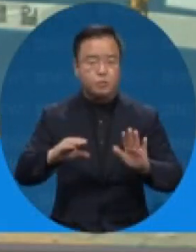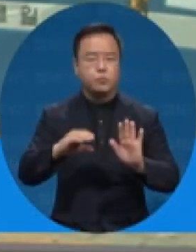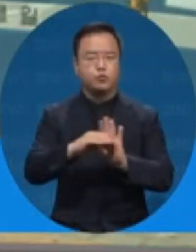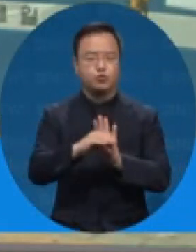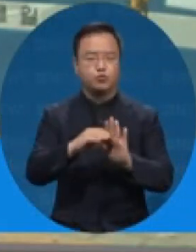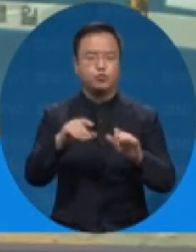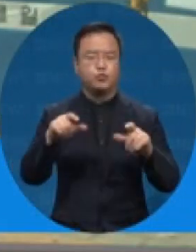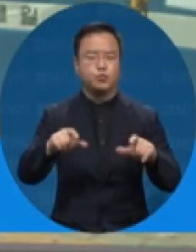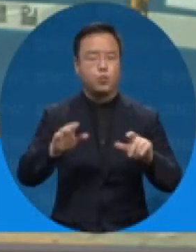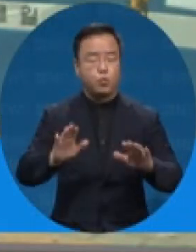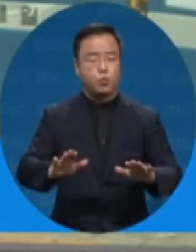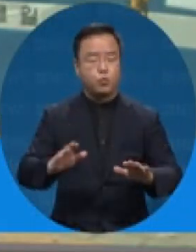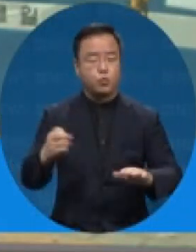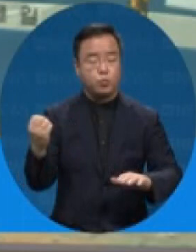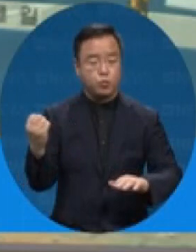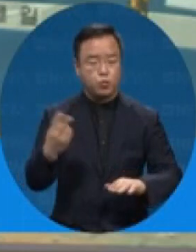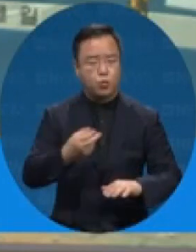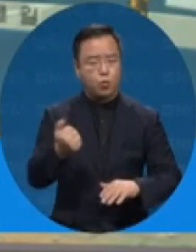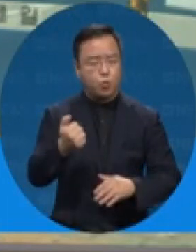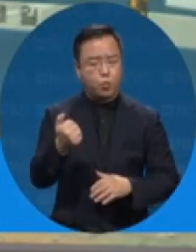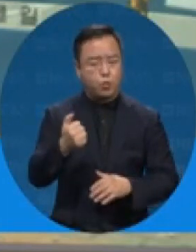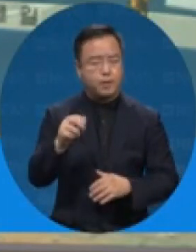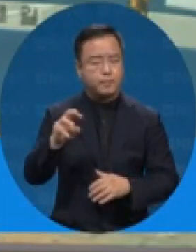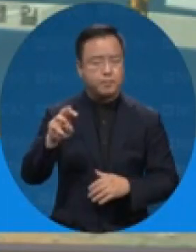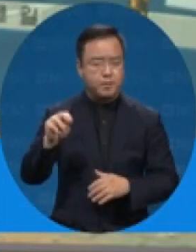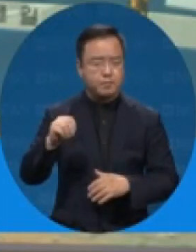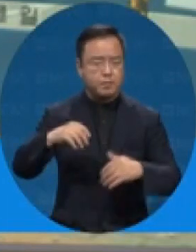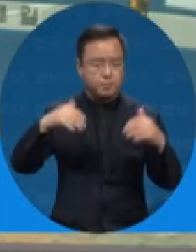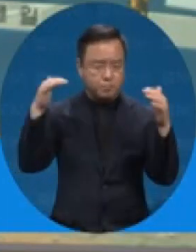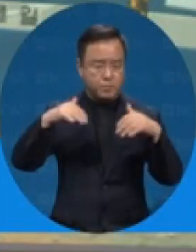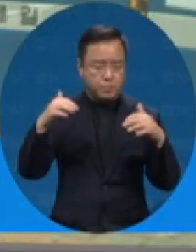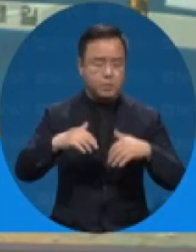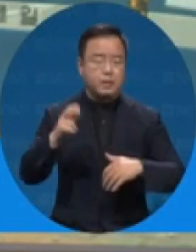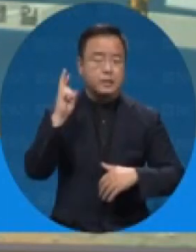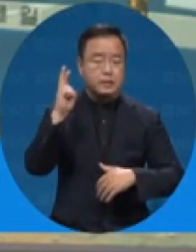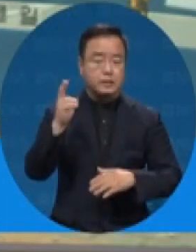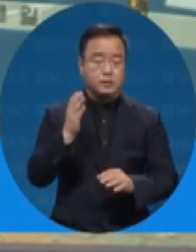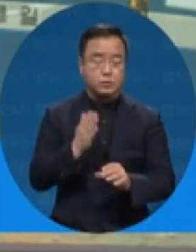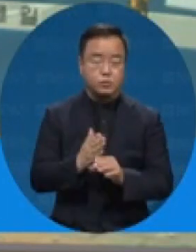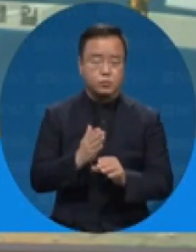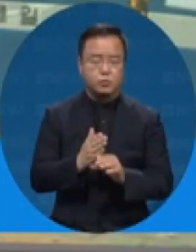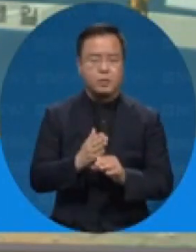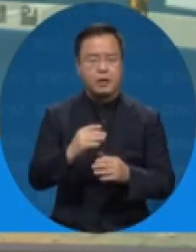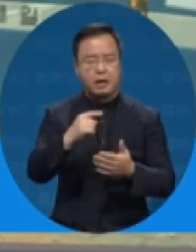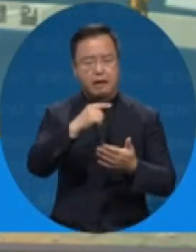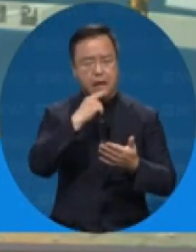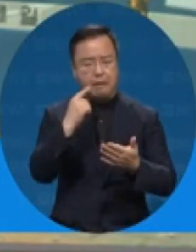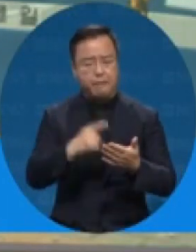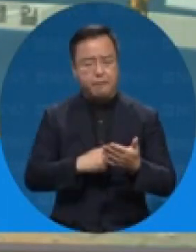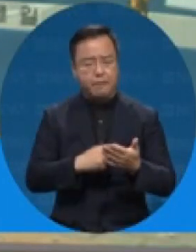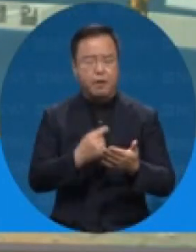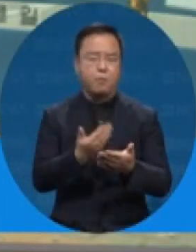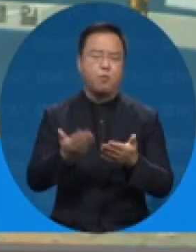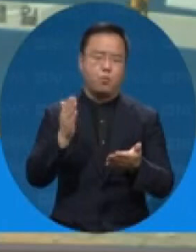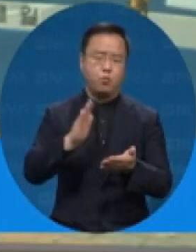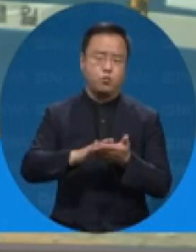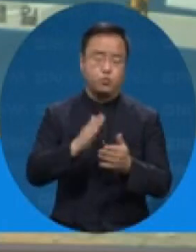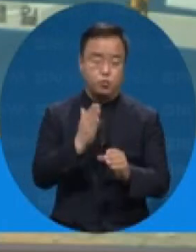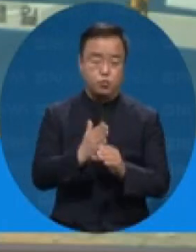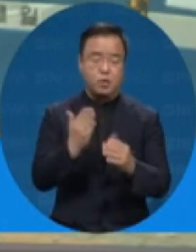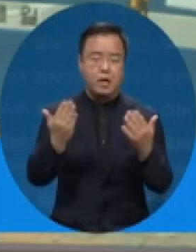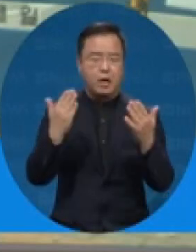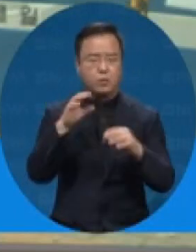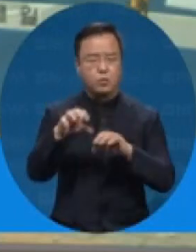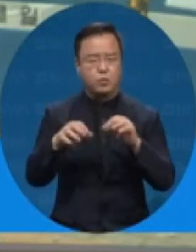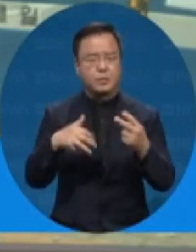비가 예보되어 있습니다 아직 피해 복구가 한창인 학교 현장에선 2차 피해 우려가 큽니다 여기에 곳 계약이